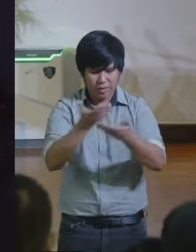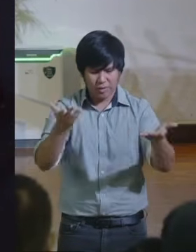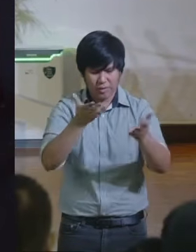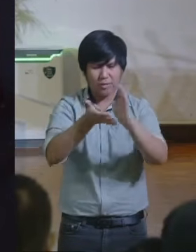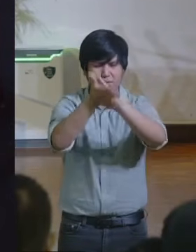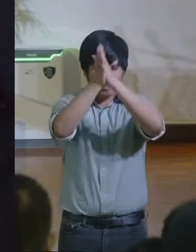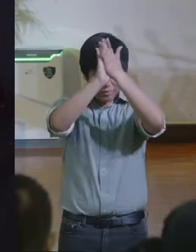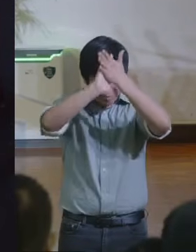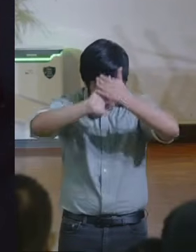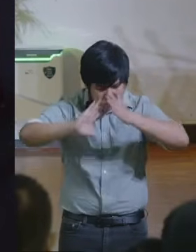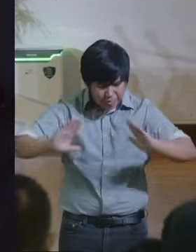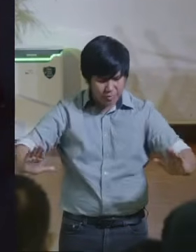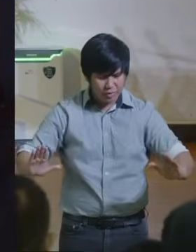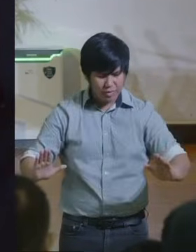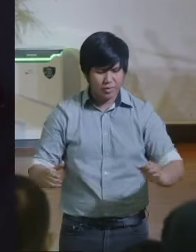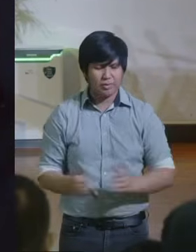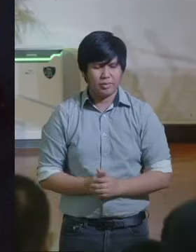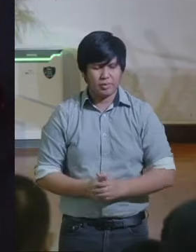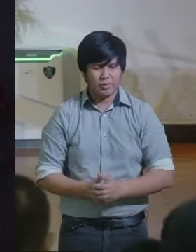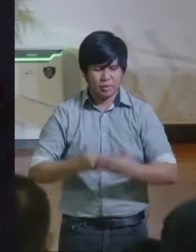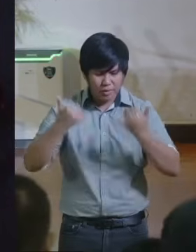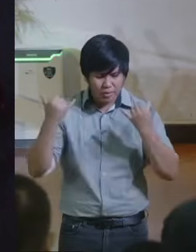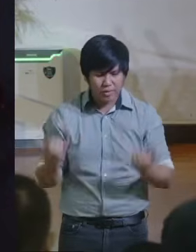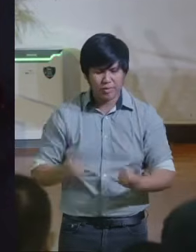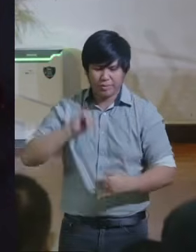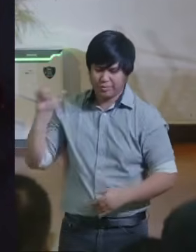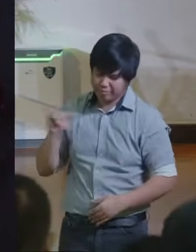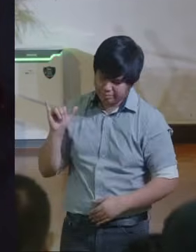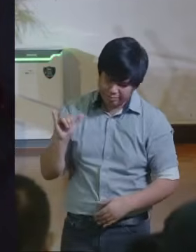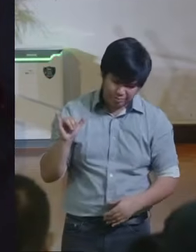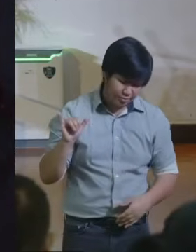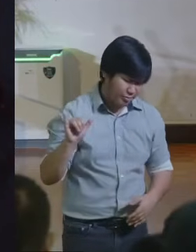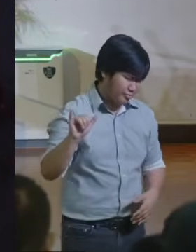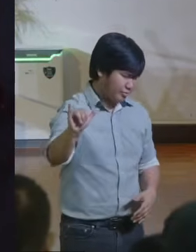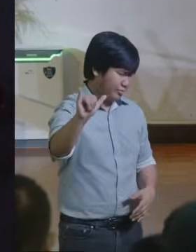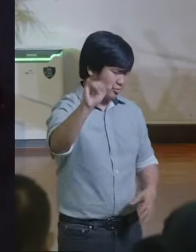ng kapayapaan magmula